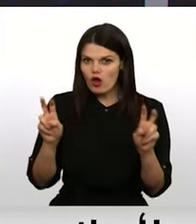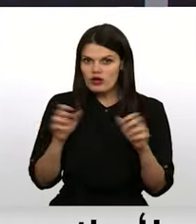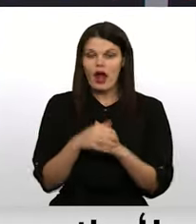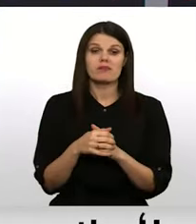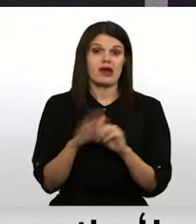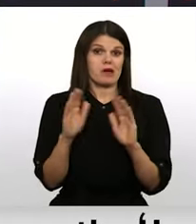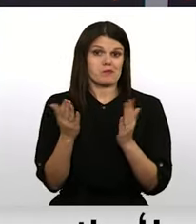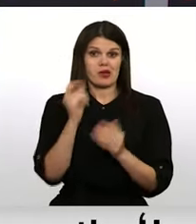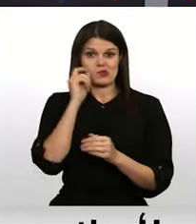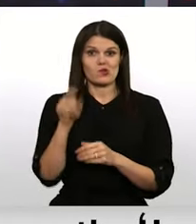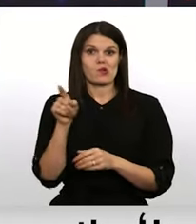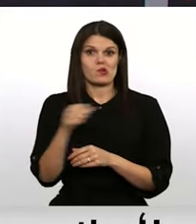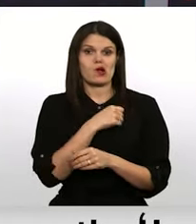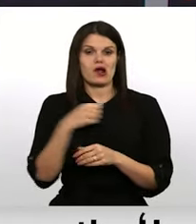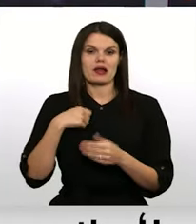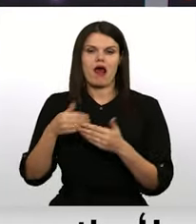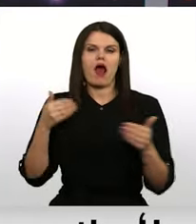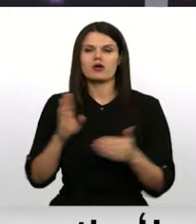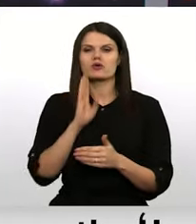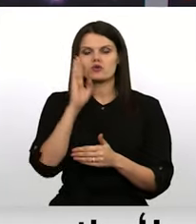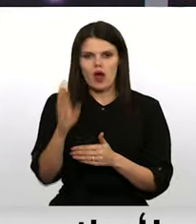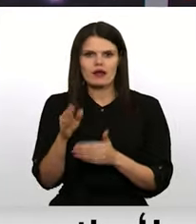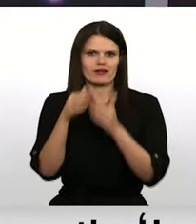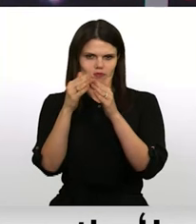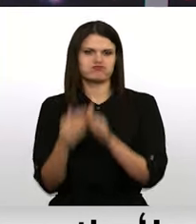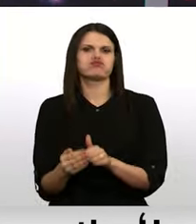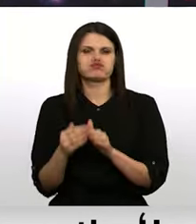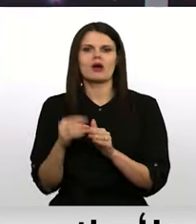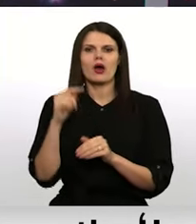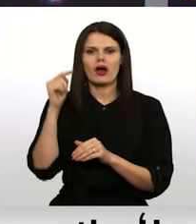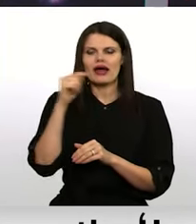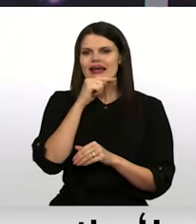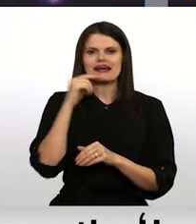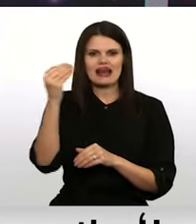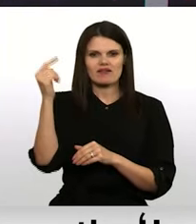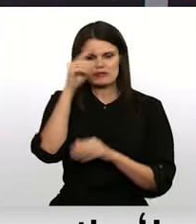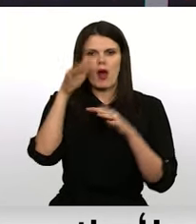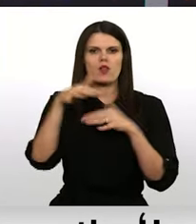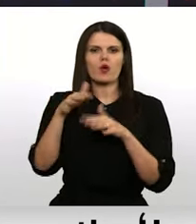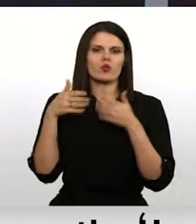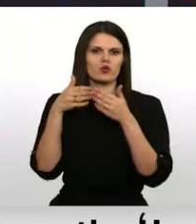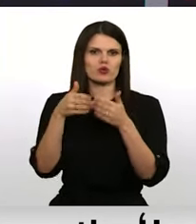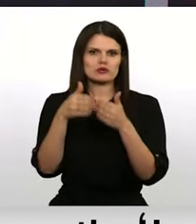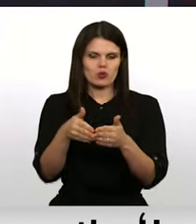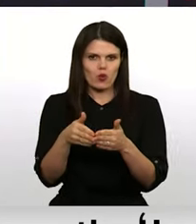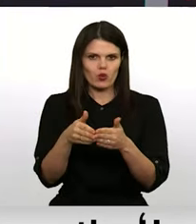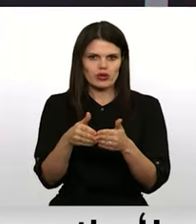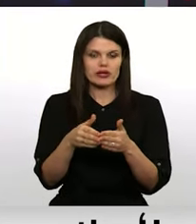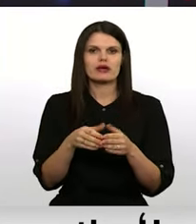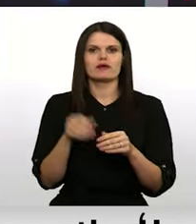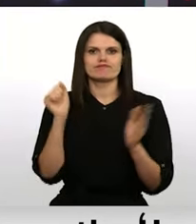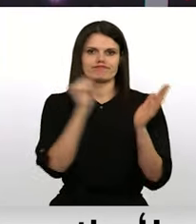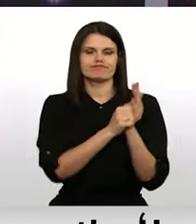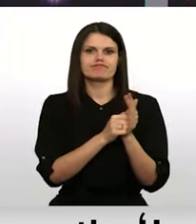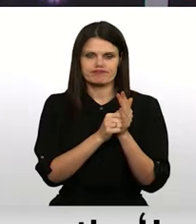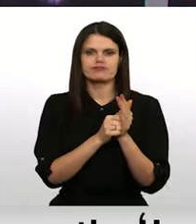Tikmēr Ukrainas spēki agri no rīta nogremdējuši Krievijas Melnās jūras lielo desantu kuģi Cezar Kuņikov, tā vēsta